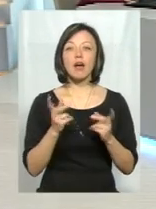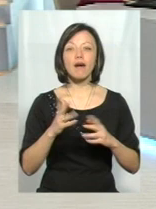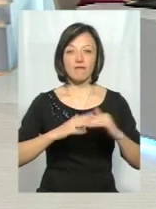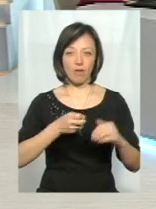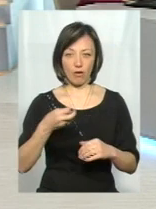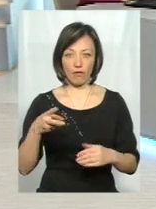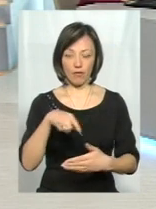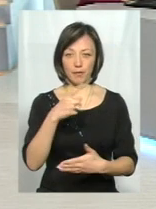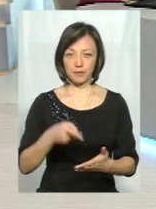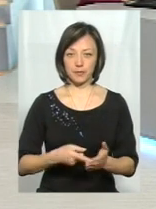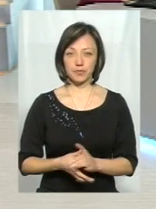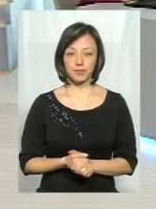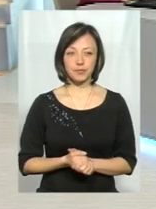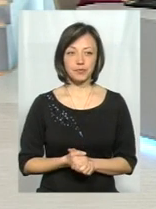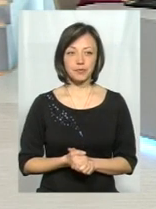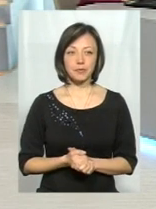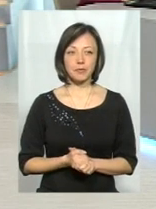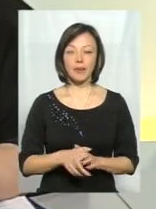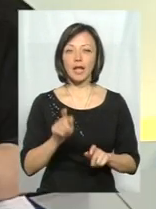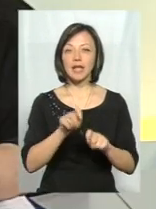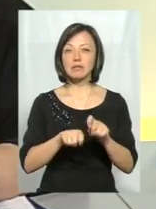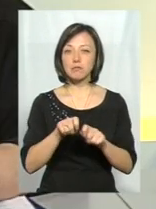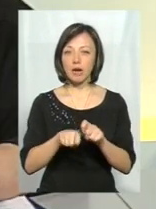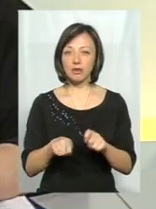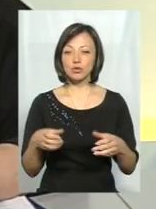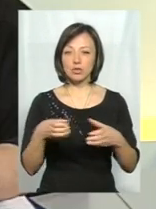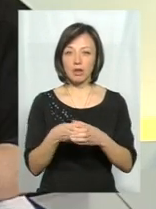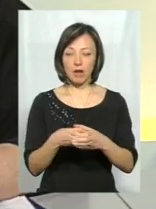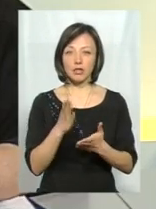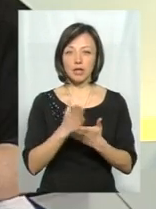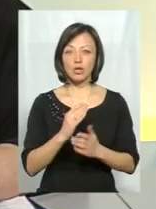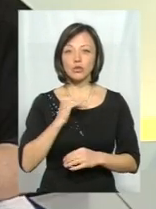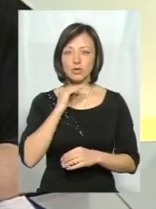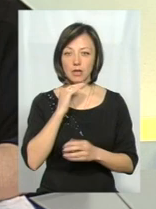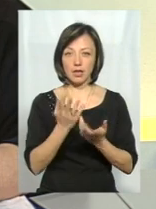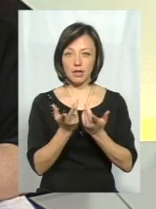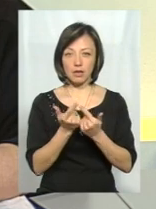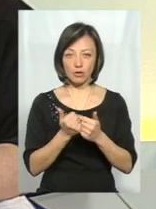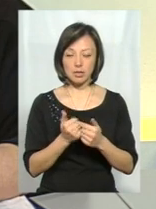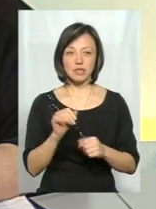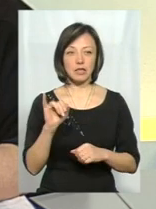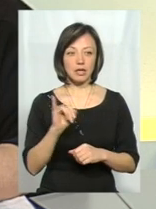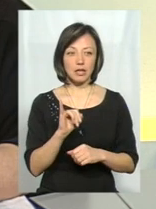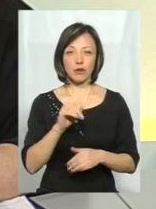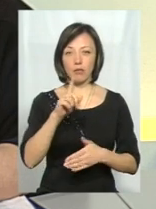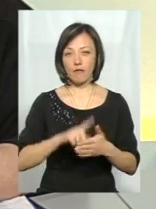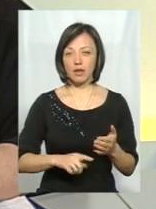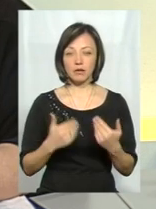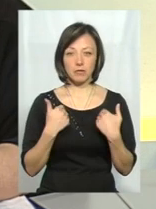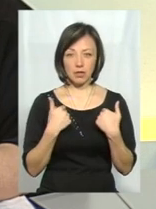фахові? Ну, інспекторського складу є в достатній кількості. І повірте